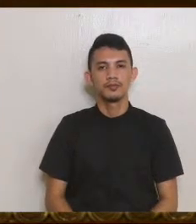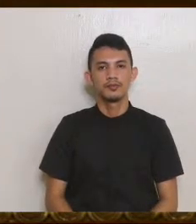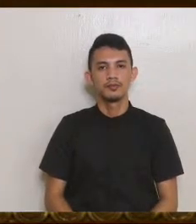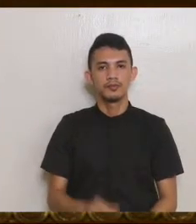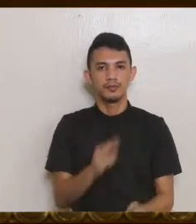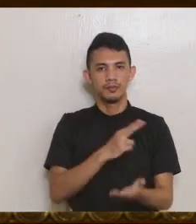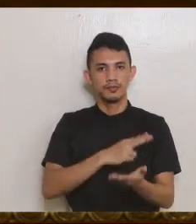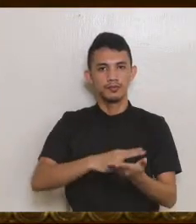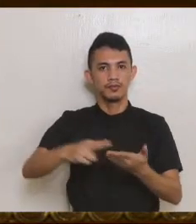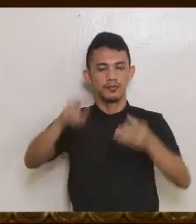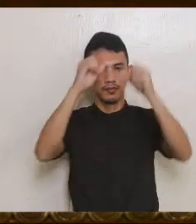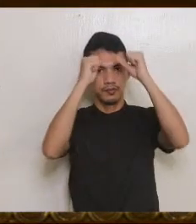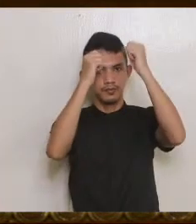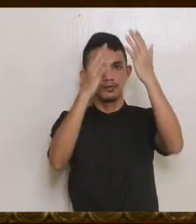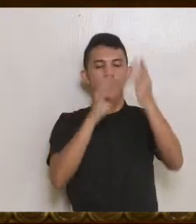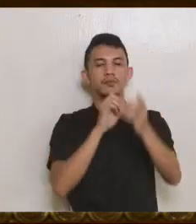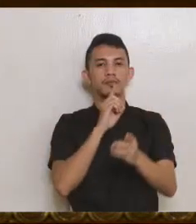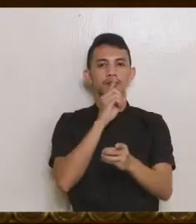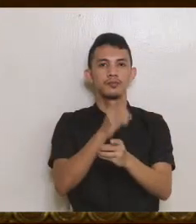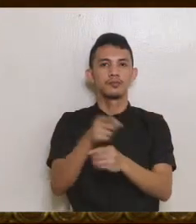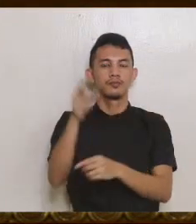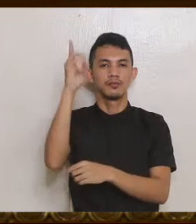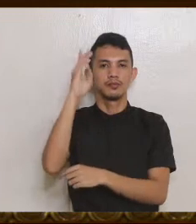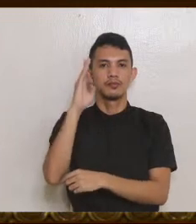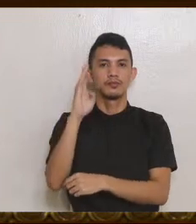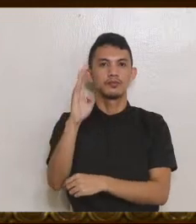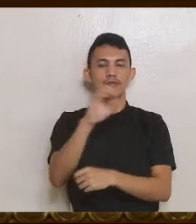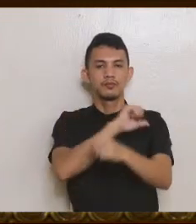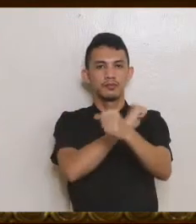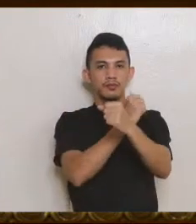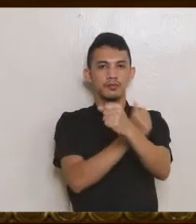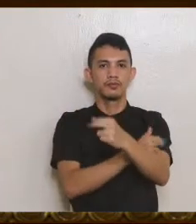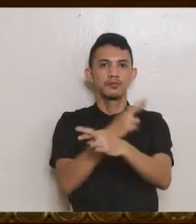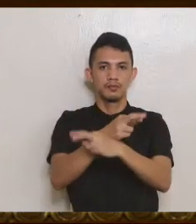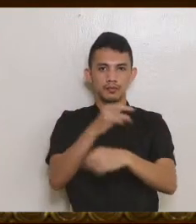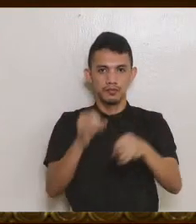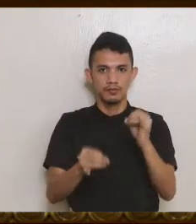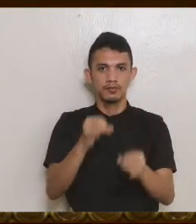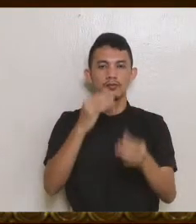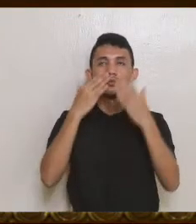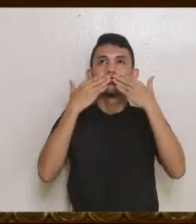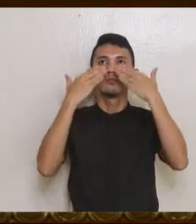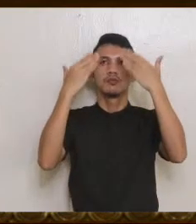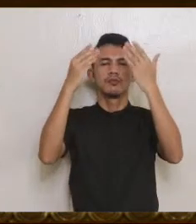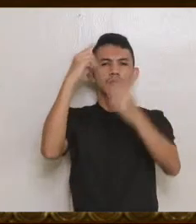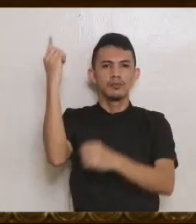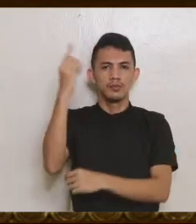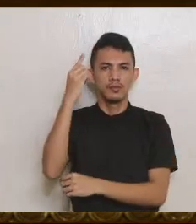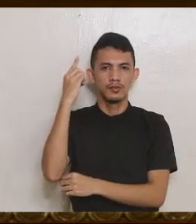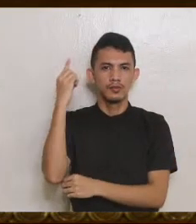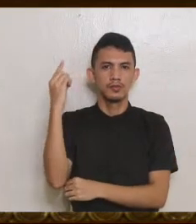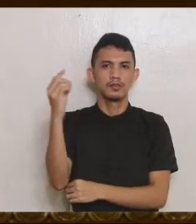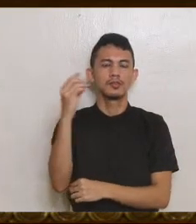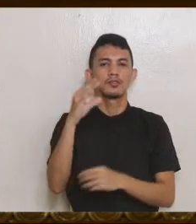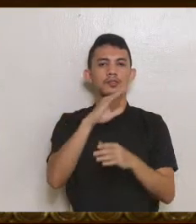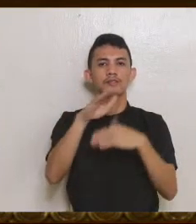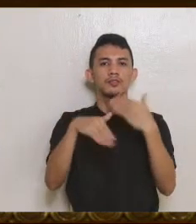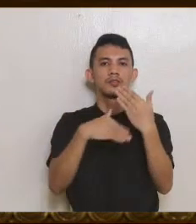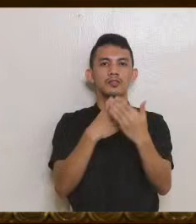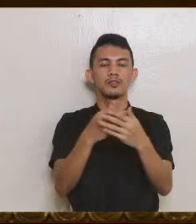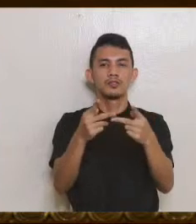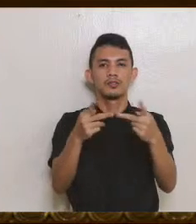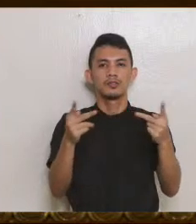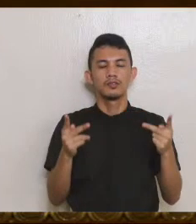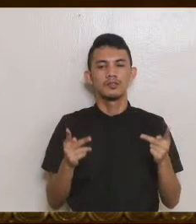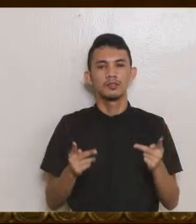Santos nga mahan, Diyos nga tunay makagagahom sa tanan, ang igmatarong gayod nga magpasalamat kami kanimo, kanunay og sa tanang